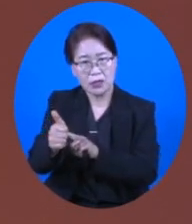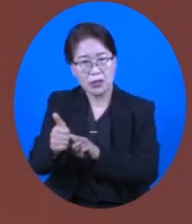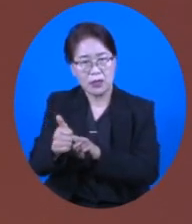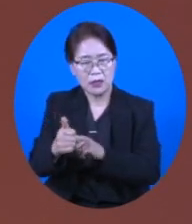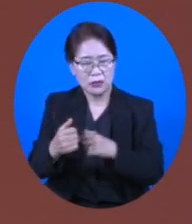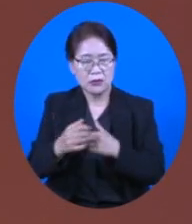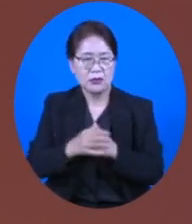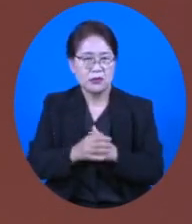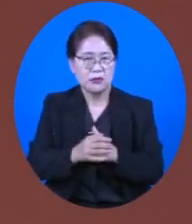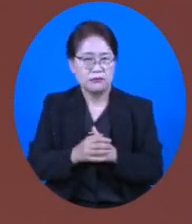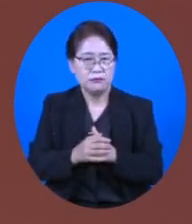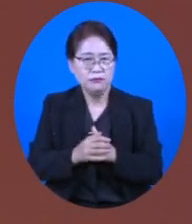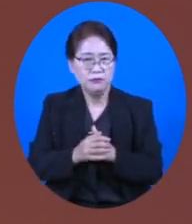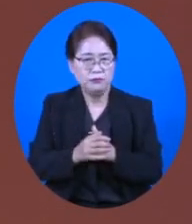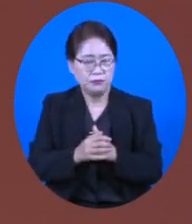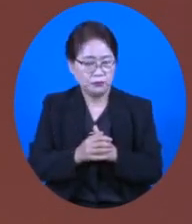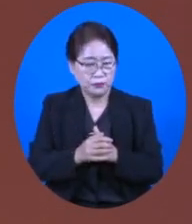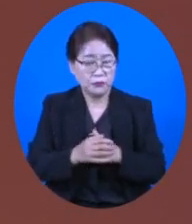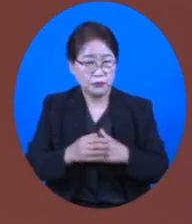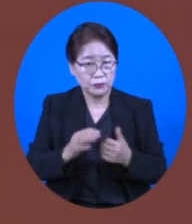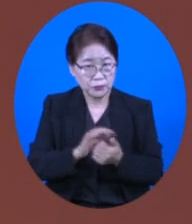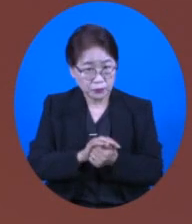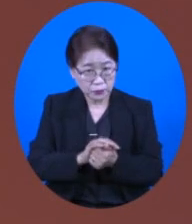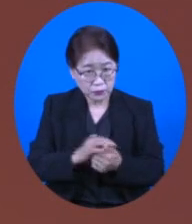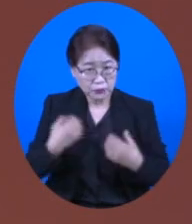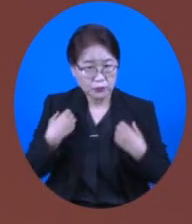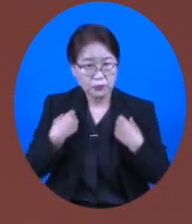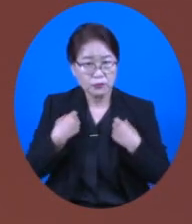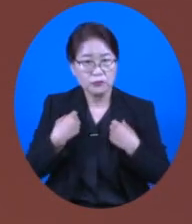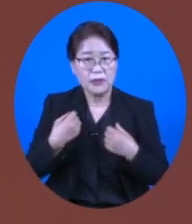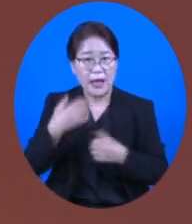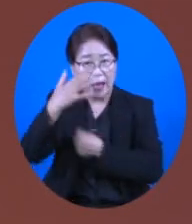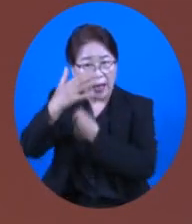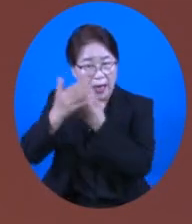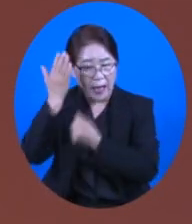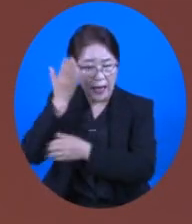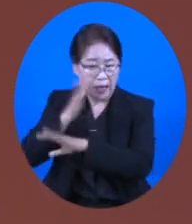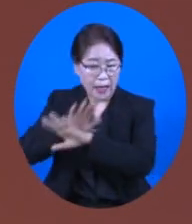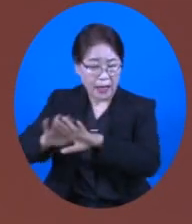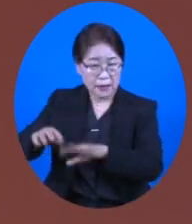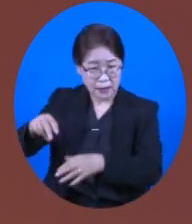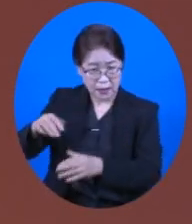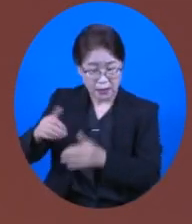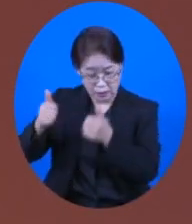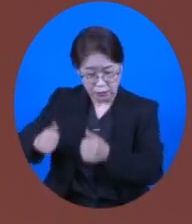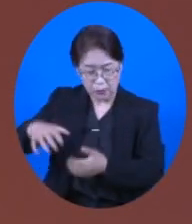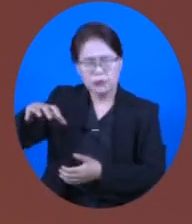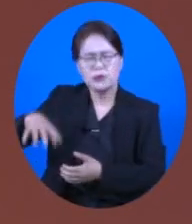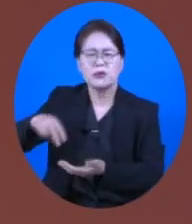더럽혀진 선민 이스라엘 민족을 대변하는 인물로 하늘의 법정에 서 있는 거죠.